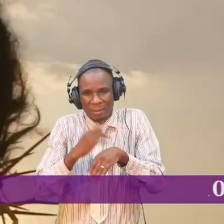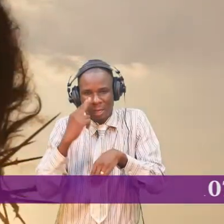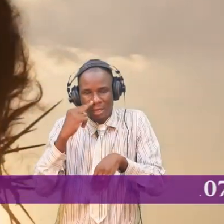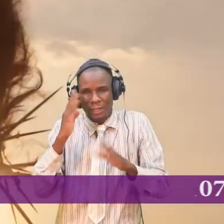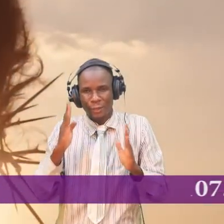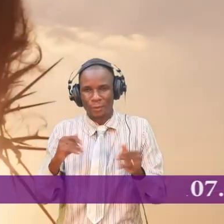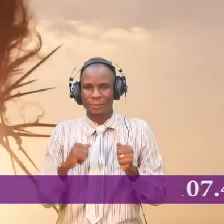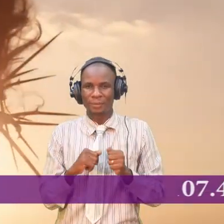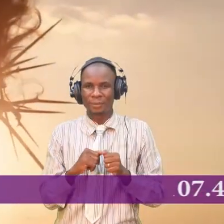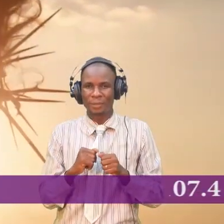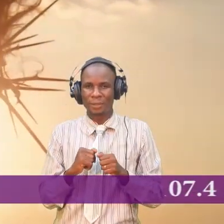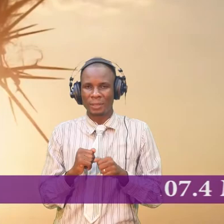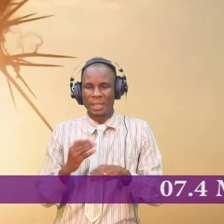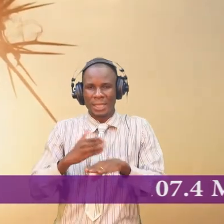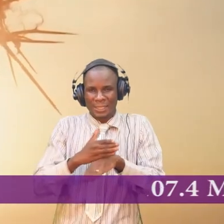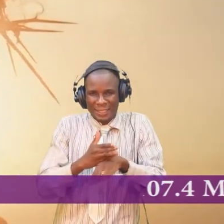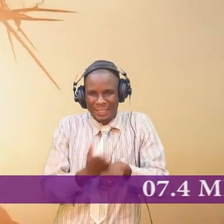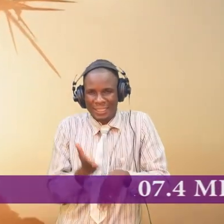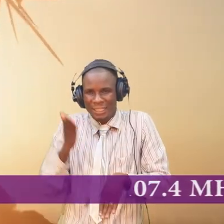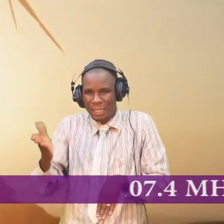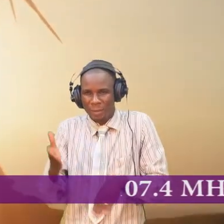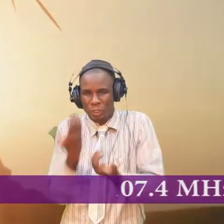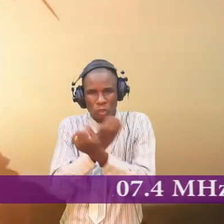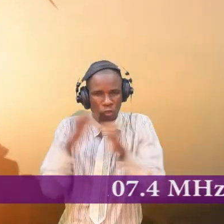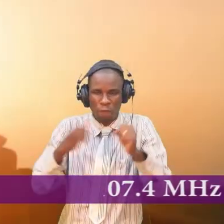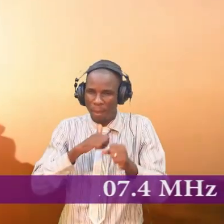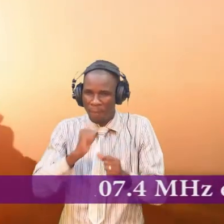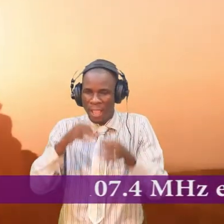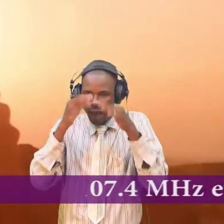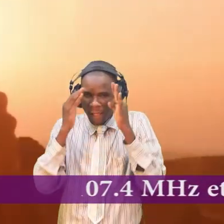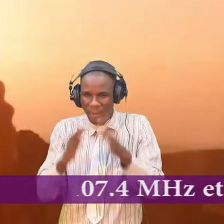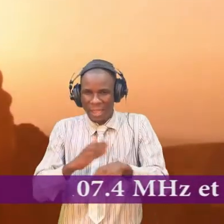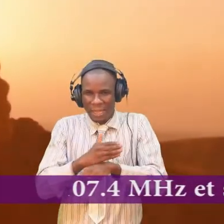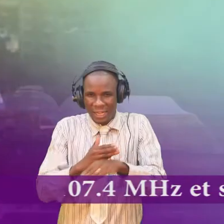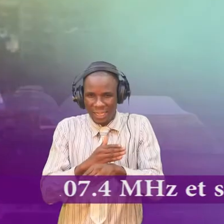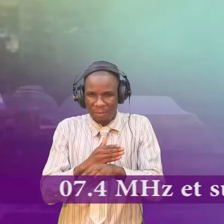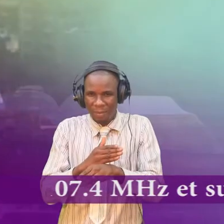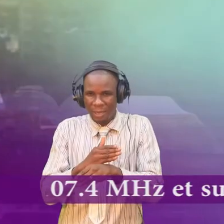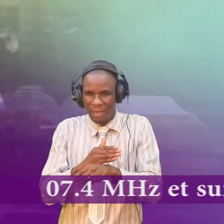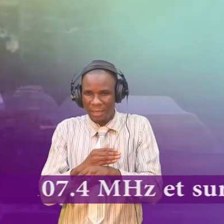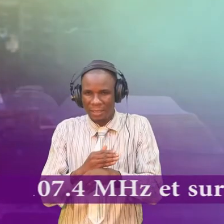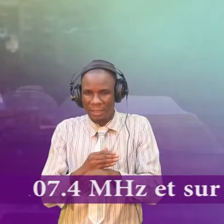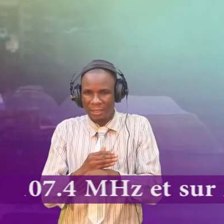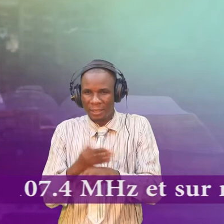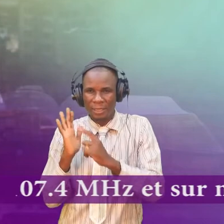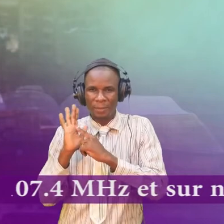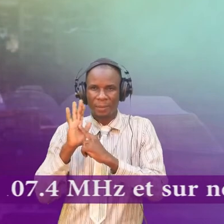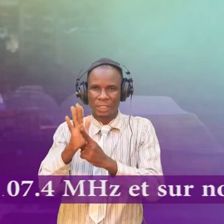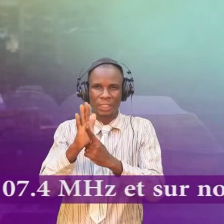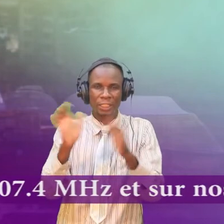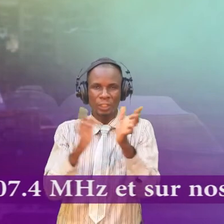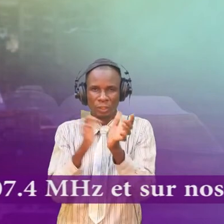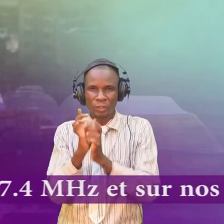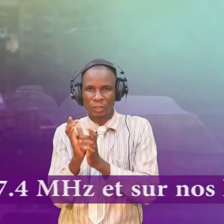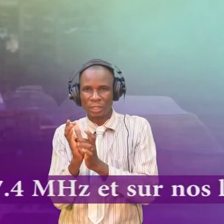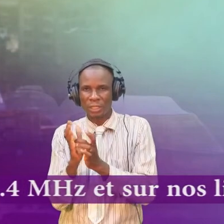Kifo chake Kristo msalabani ni ya kutoa wokovu. Kifo chake msalabani imetupa ushindi zaidi